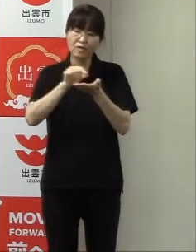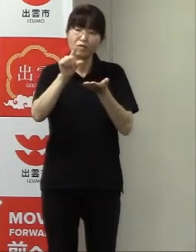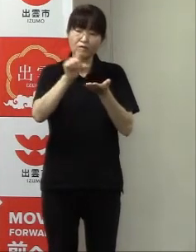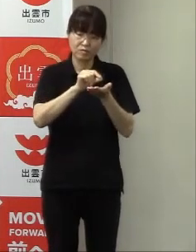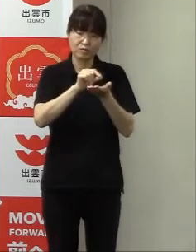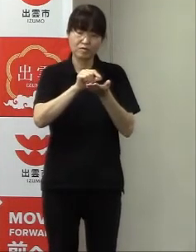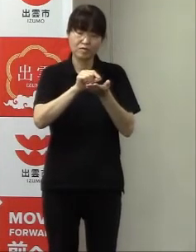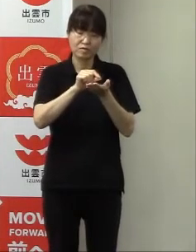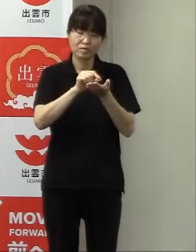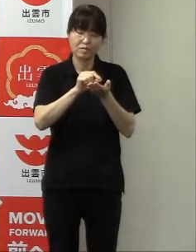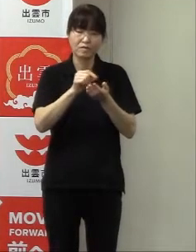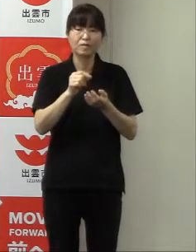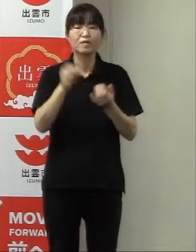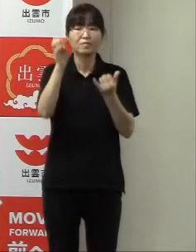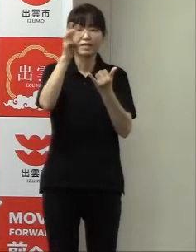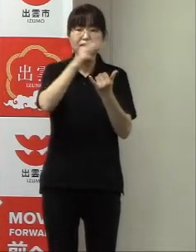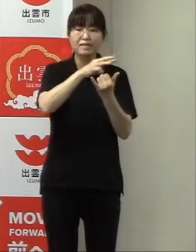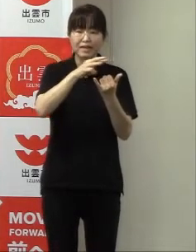まあ、また災害についても、